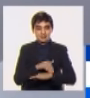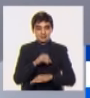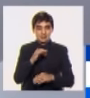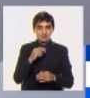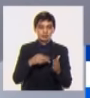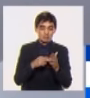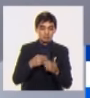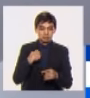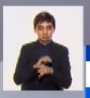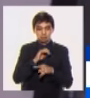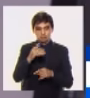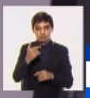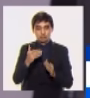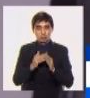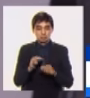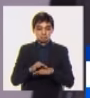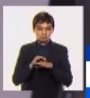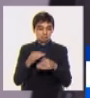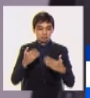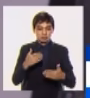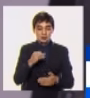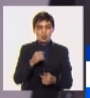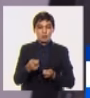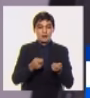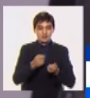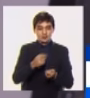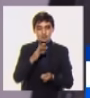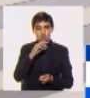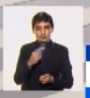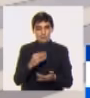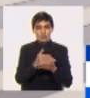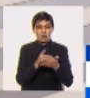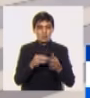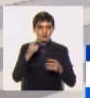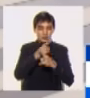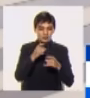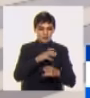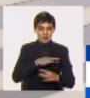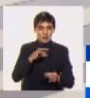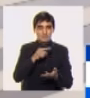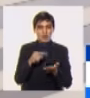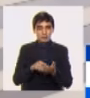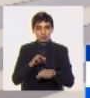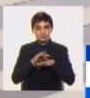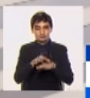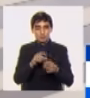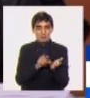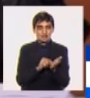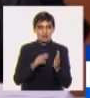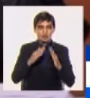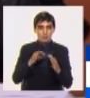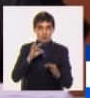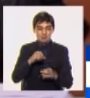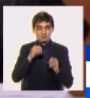эти суммы уже относим домой в управление занятости и социальных программ сообщили что вопросам доставки пенсии на дам занимается